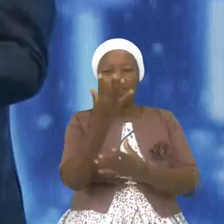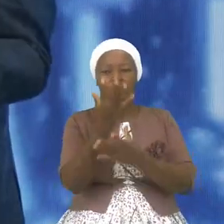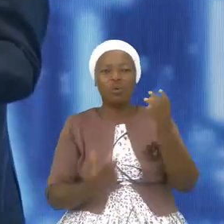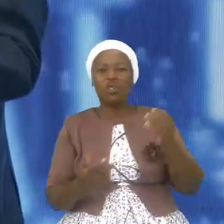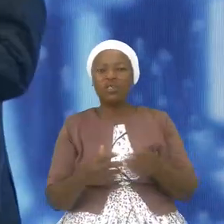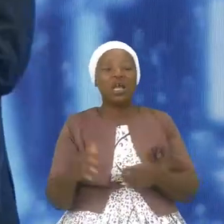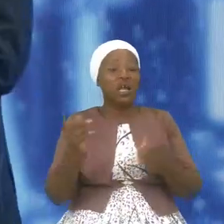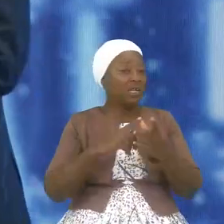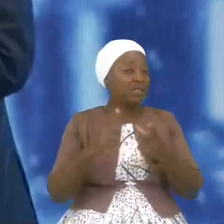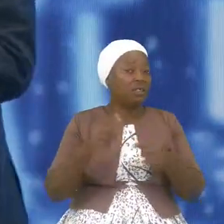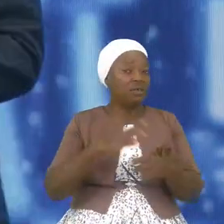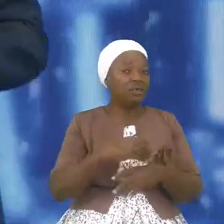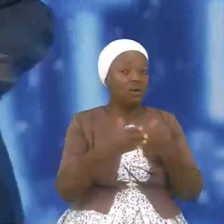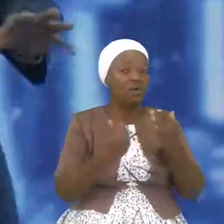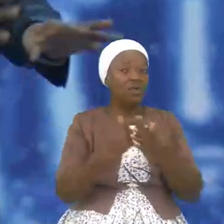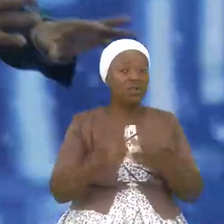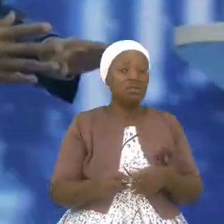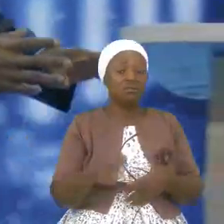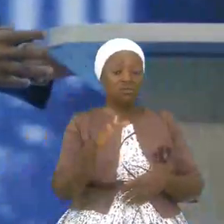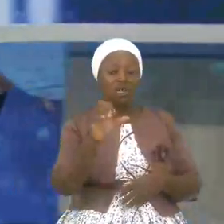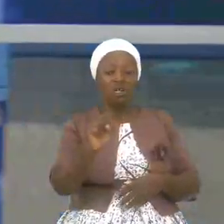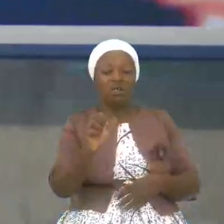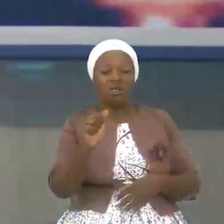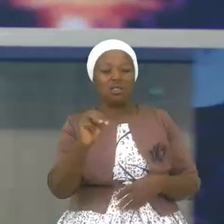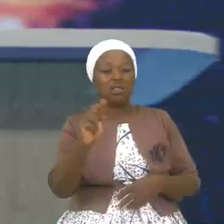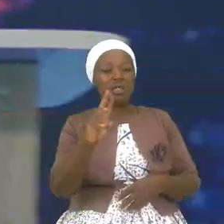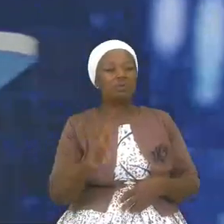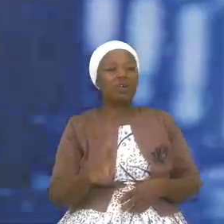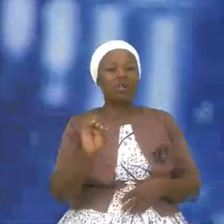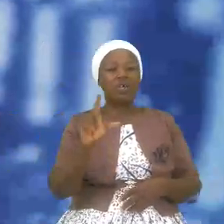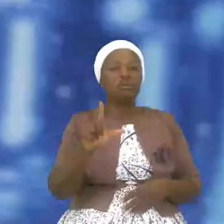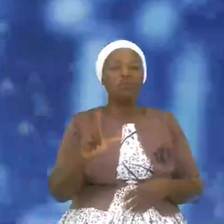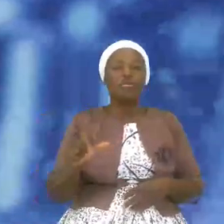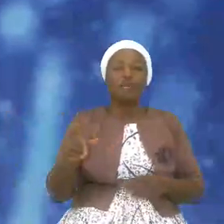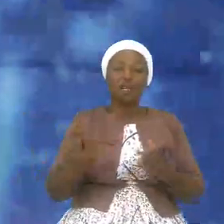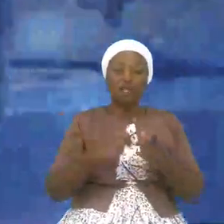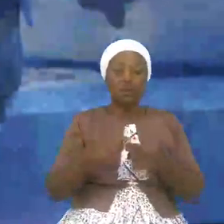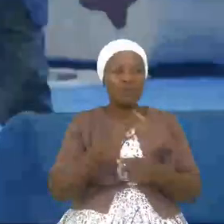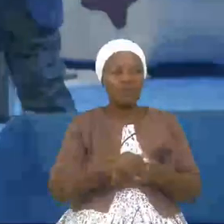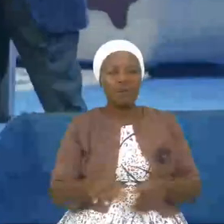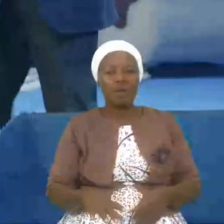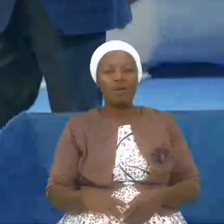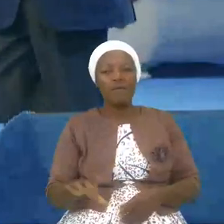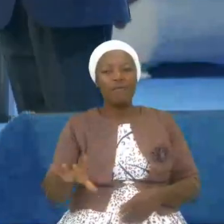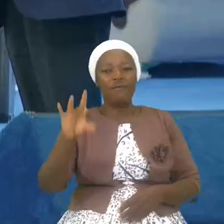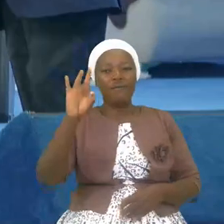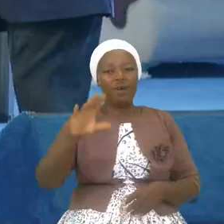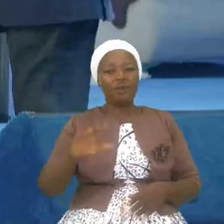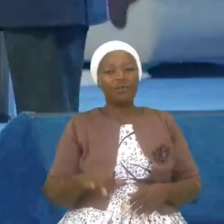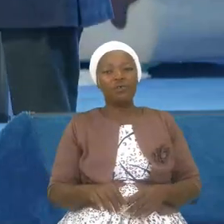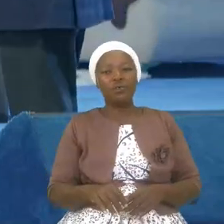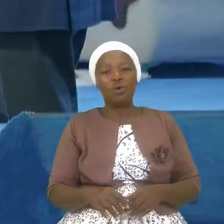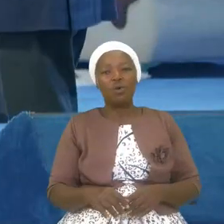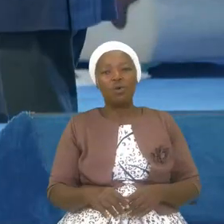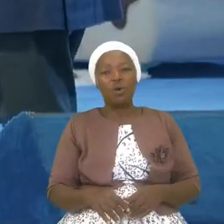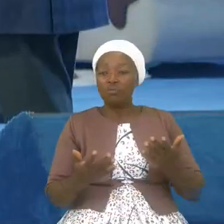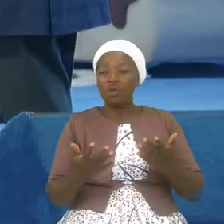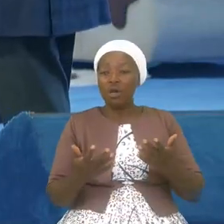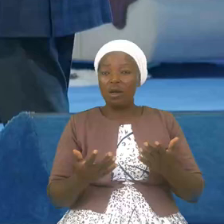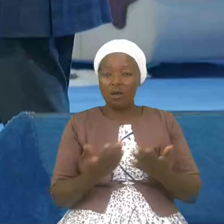Josué et Samuel, ils ont été pesés et ils ont été trouvés dignes. Maintenant, tu